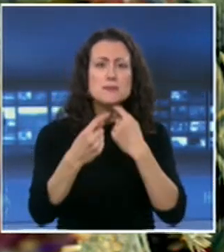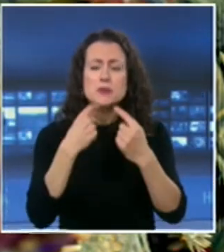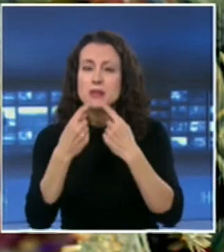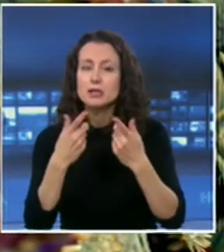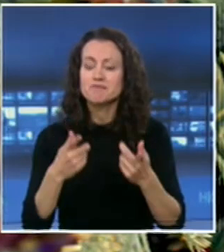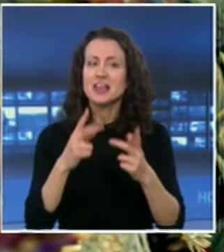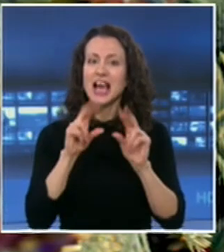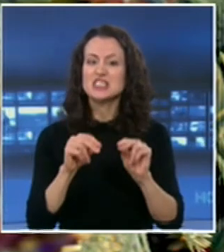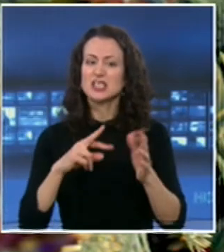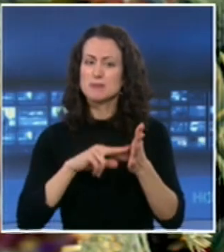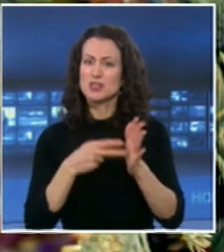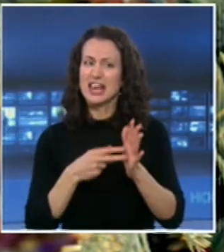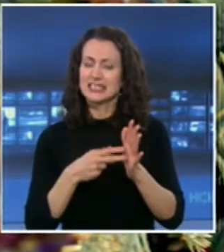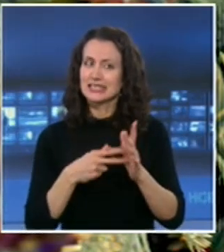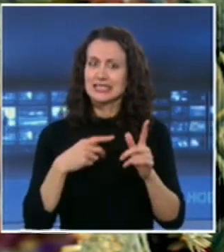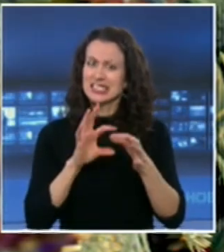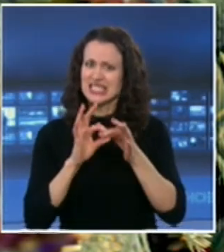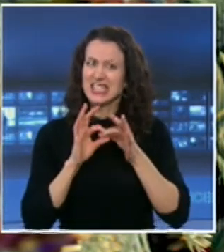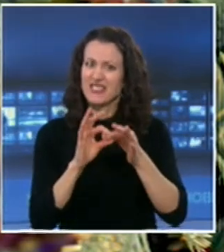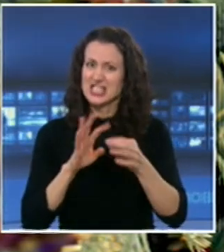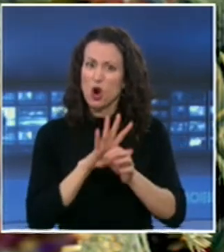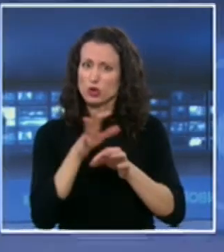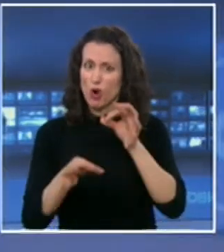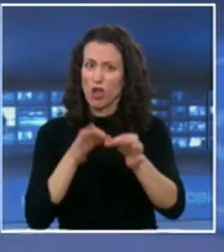им са силно повлияни от коронавирус.